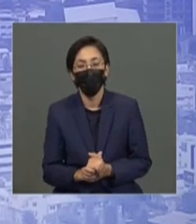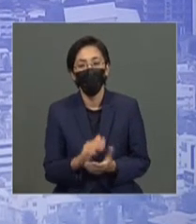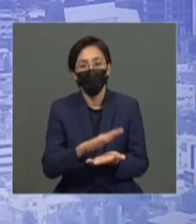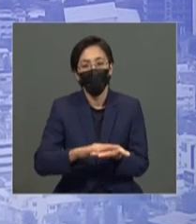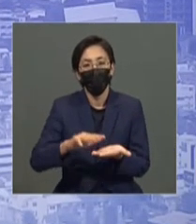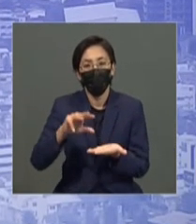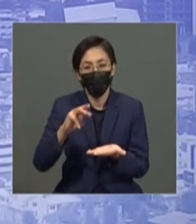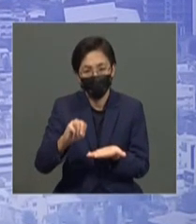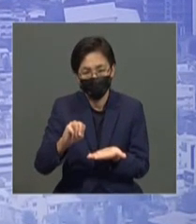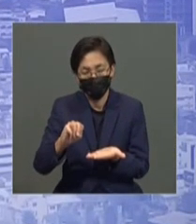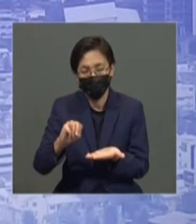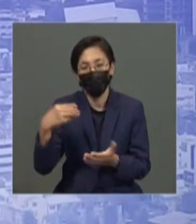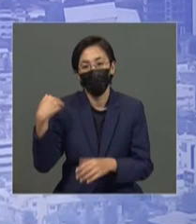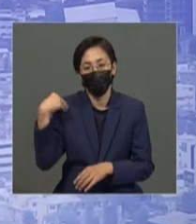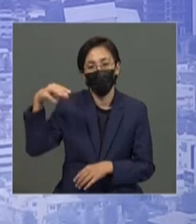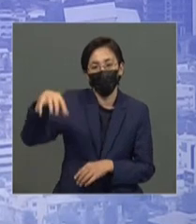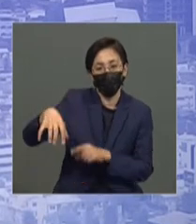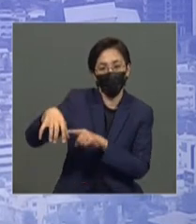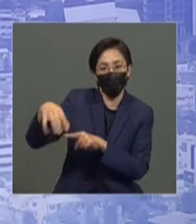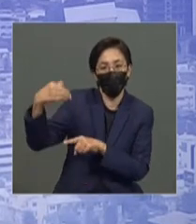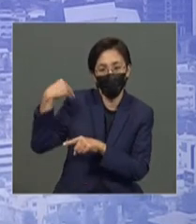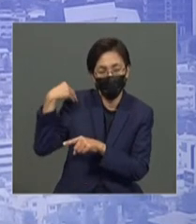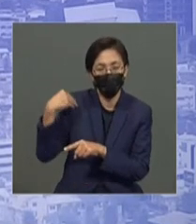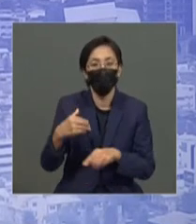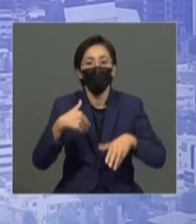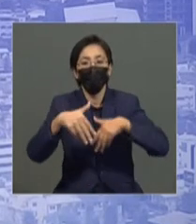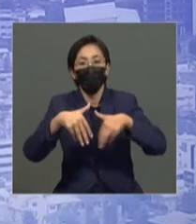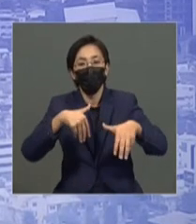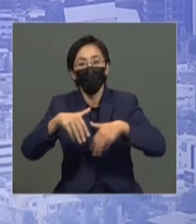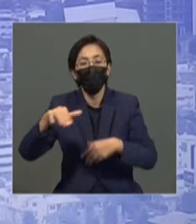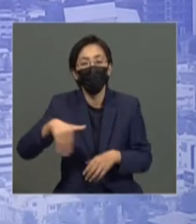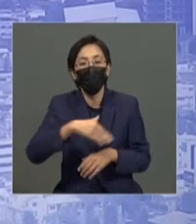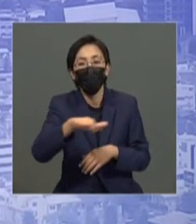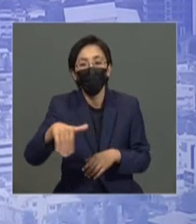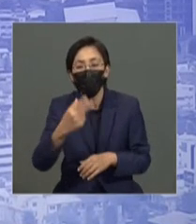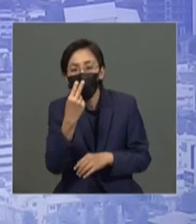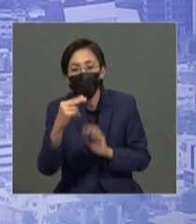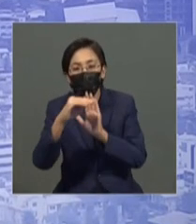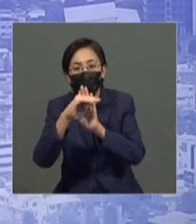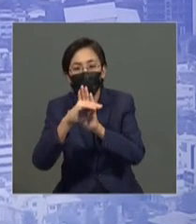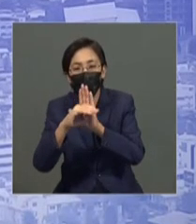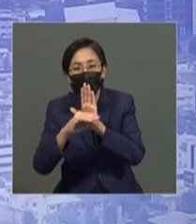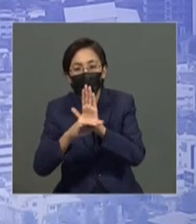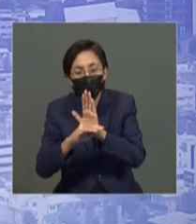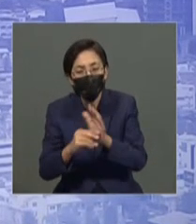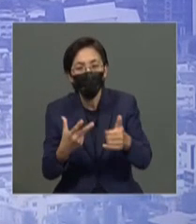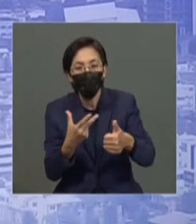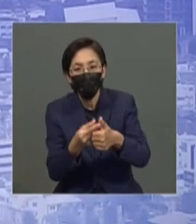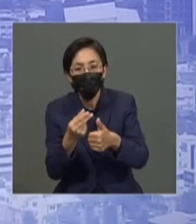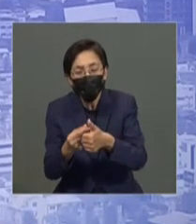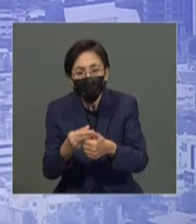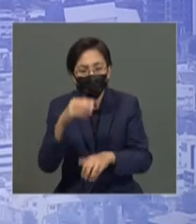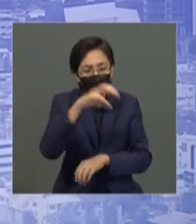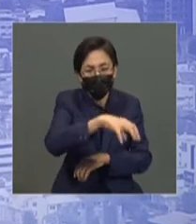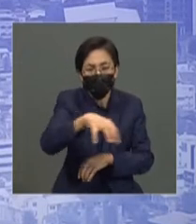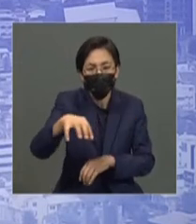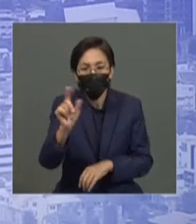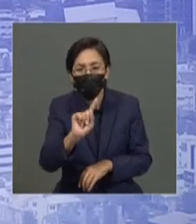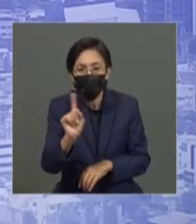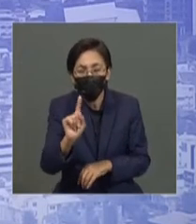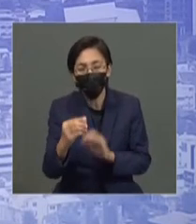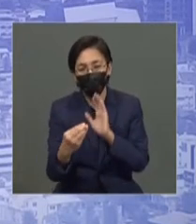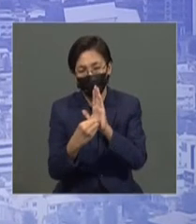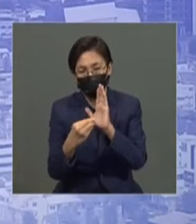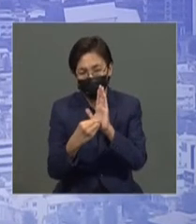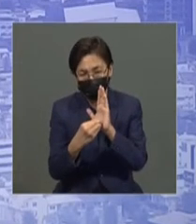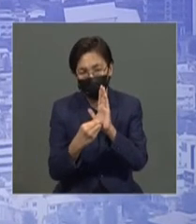หาวิทยาลัยนะคะซึ่งตรงนี้เนี่ยอยากให้พี่น้องประชาชนติดตามรายละเอียดการฉีดวัคซีนของส่วนของก